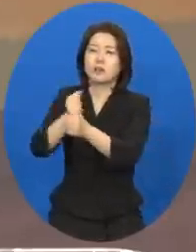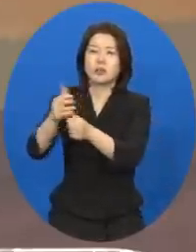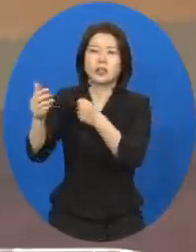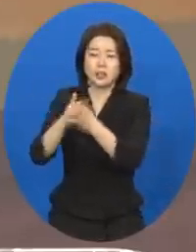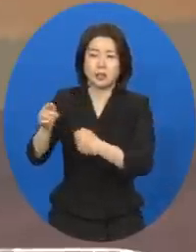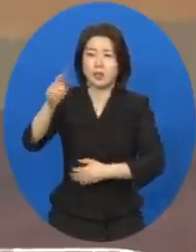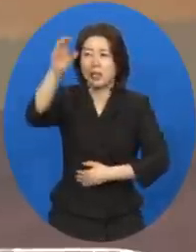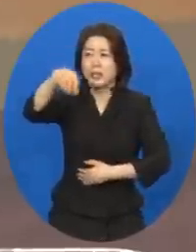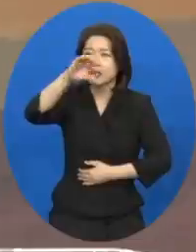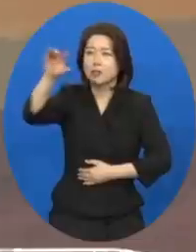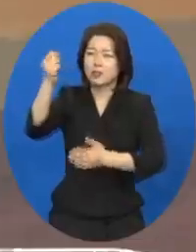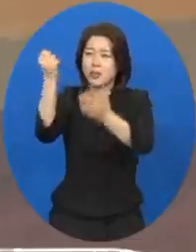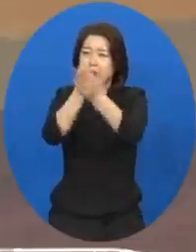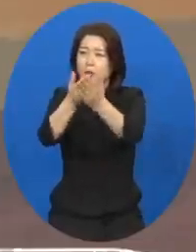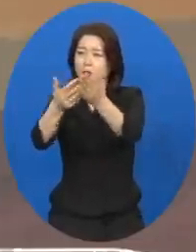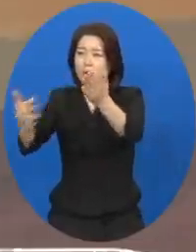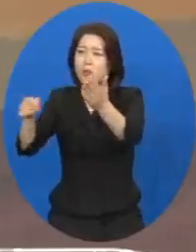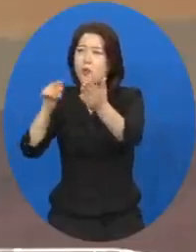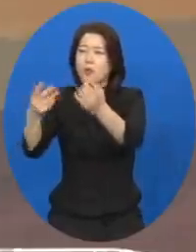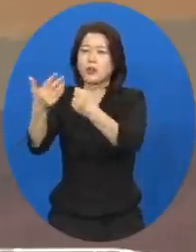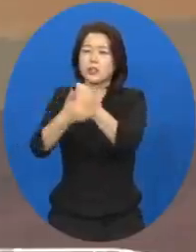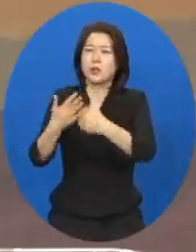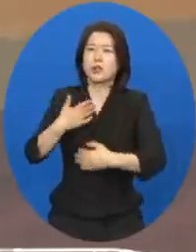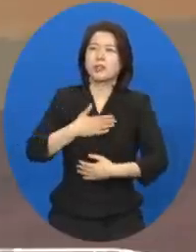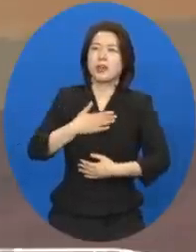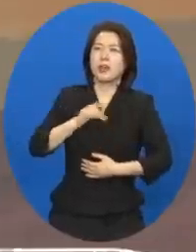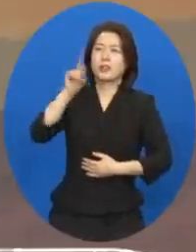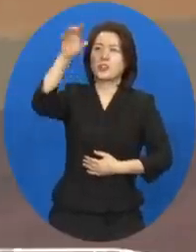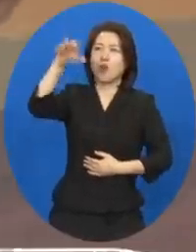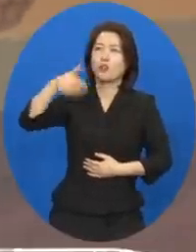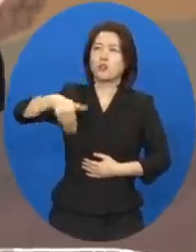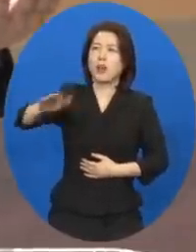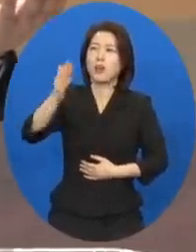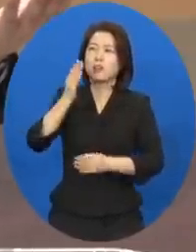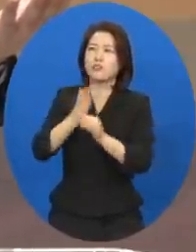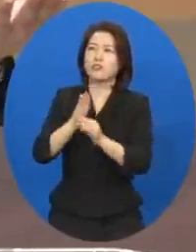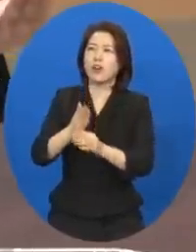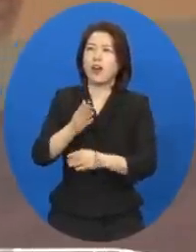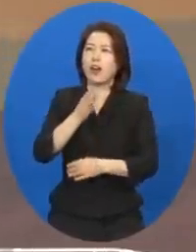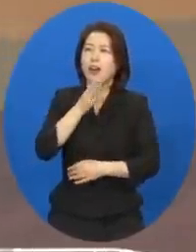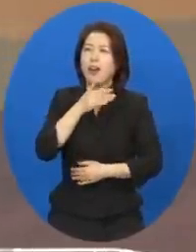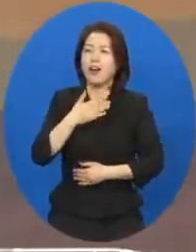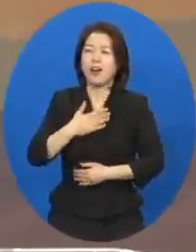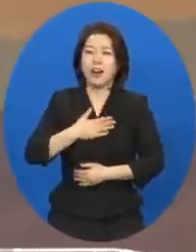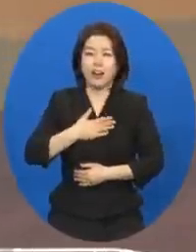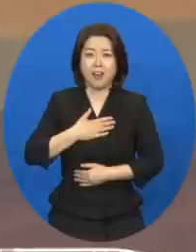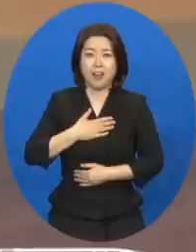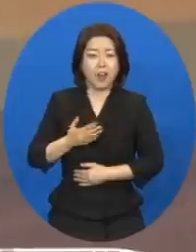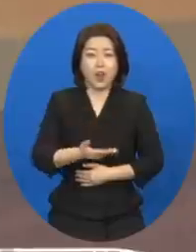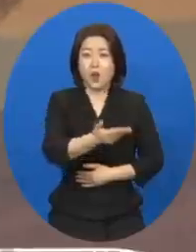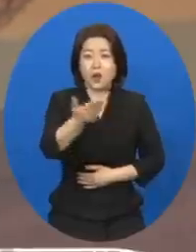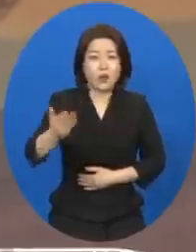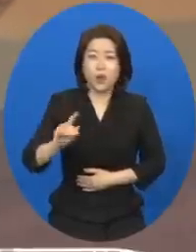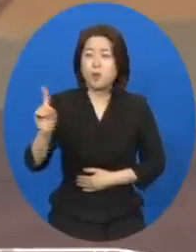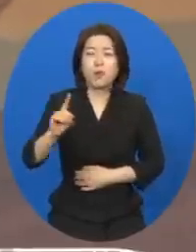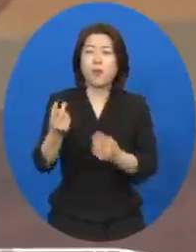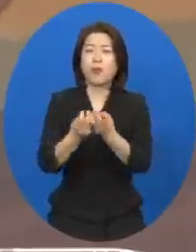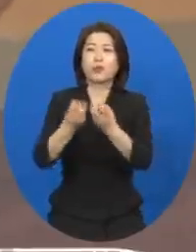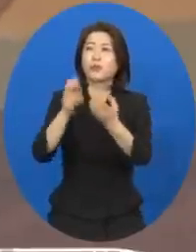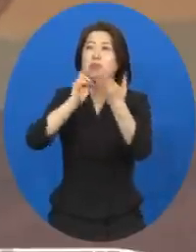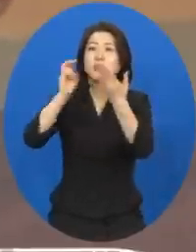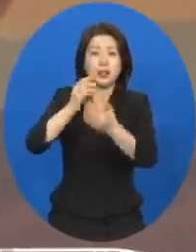보혈의 은혜로 내가 천국에 가는구나. 여러분 그때 여러분은 어떻게